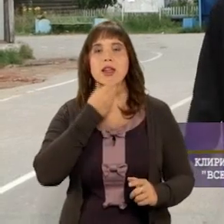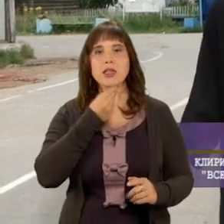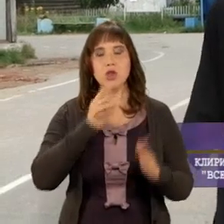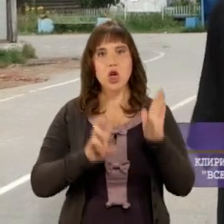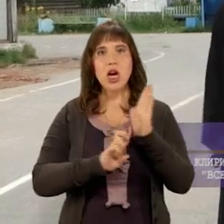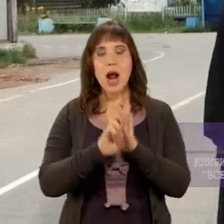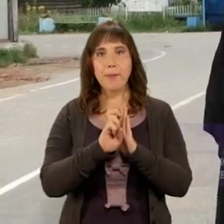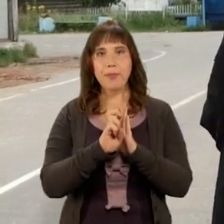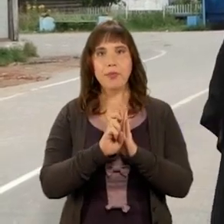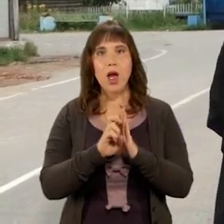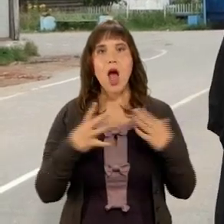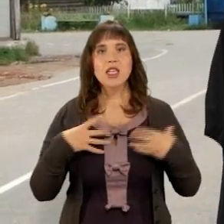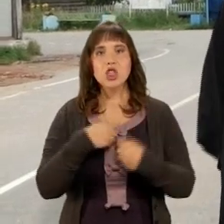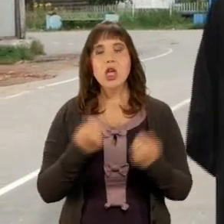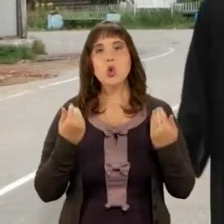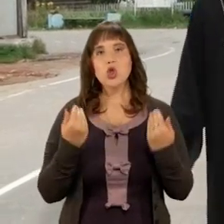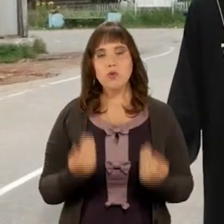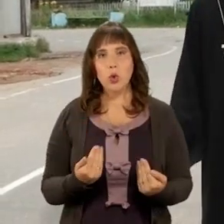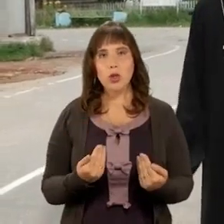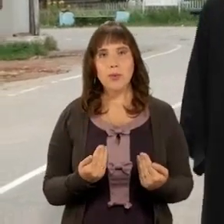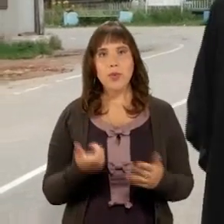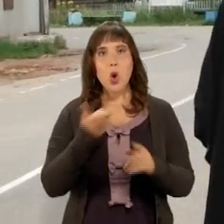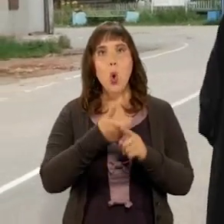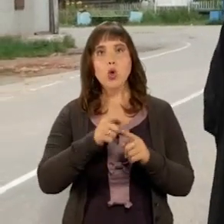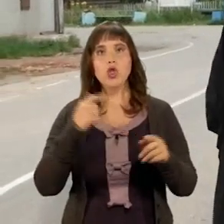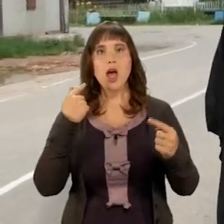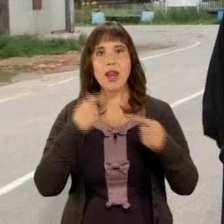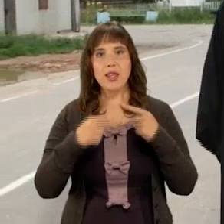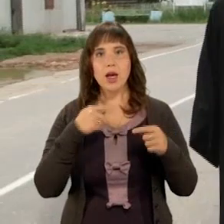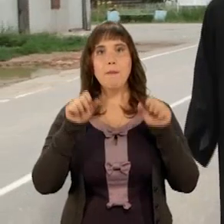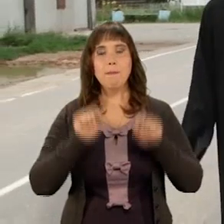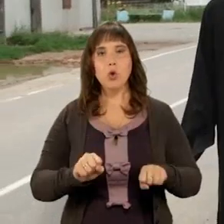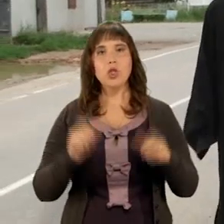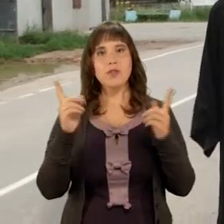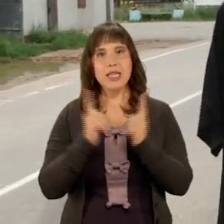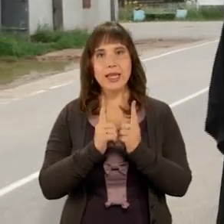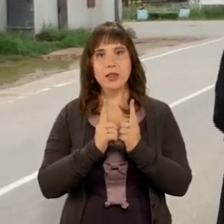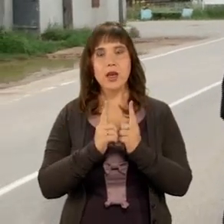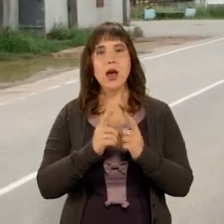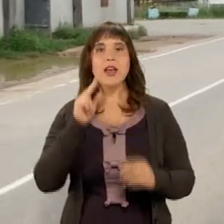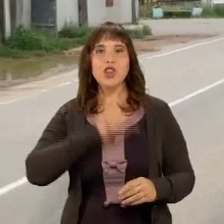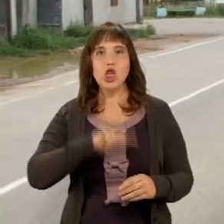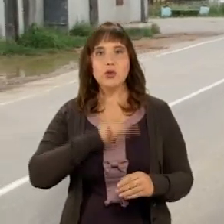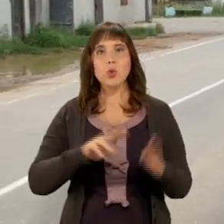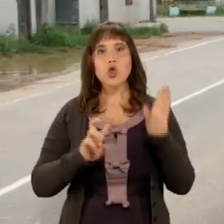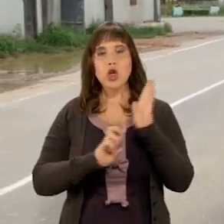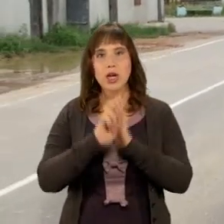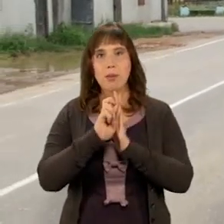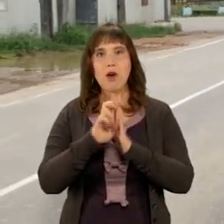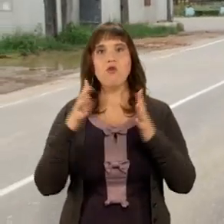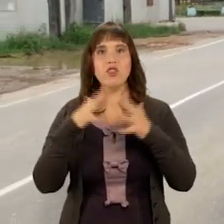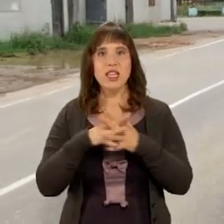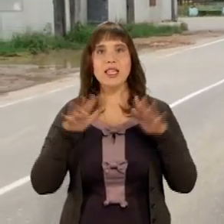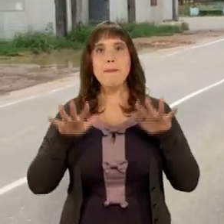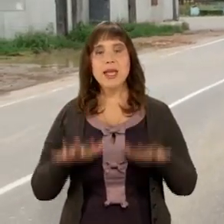храм. К сожалению, сегодня очень редко можно встретить действующий храм